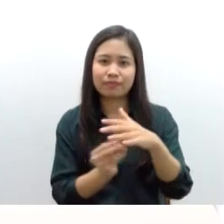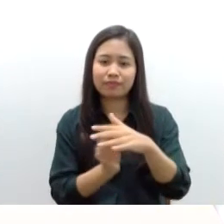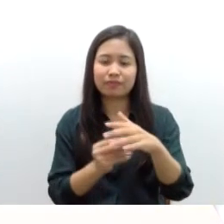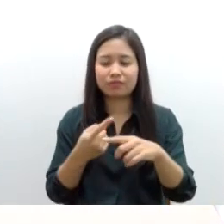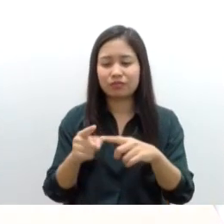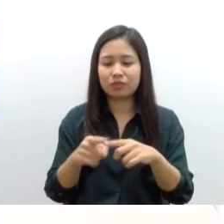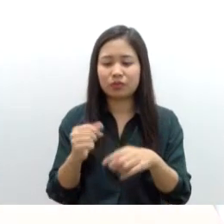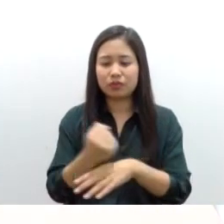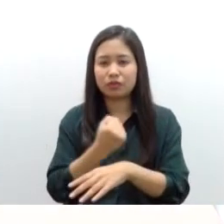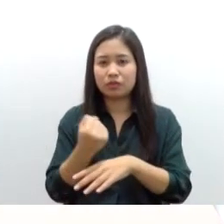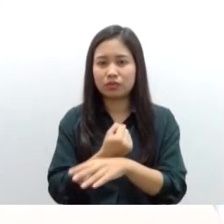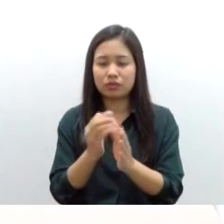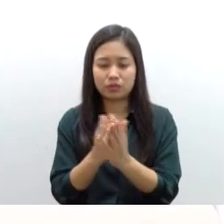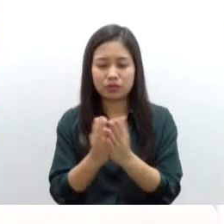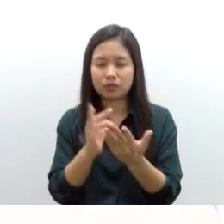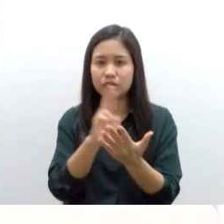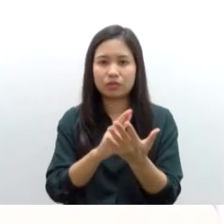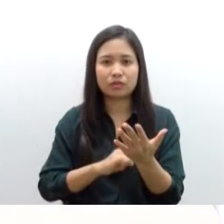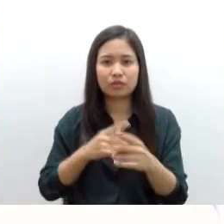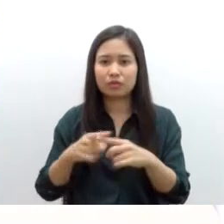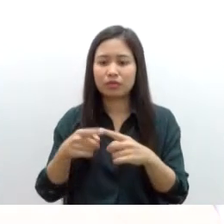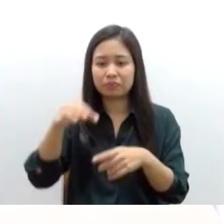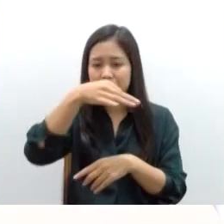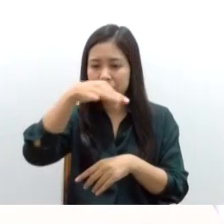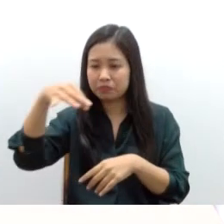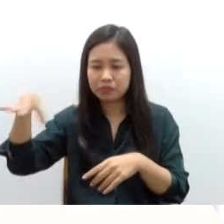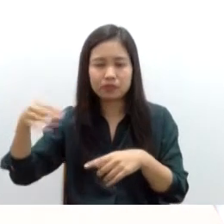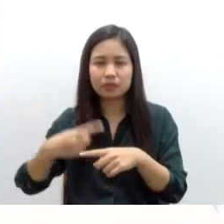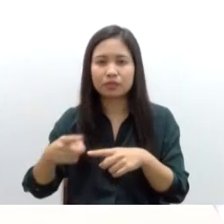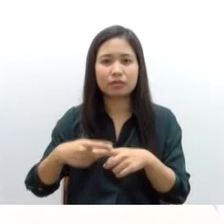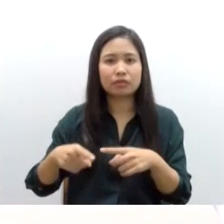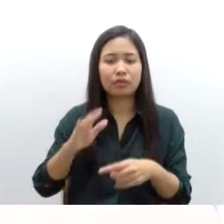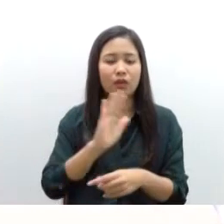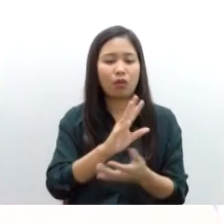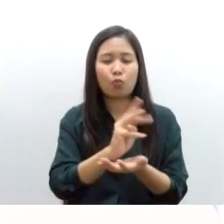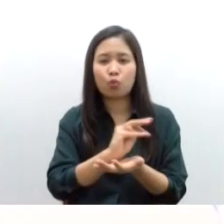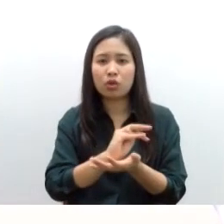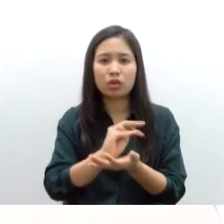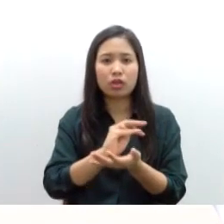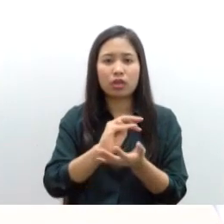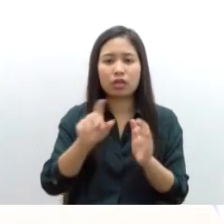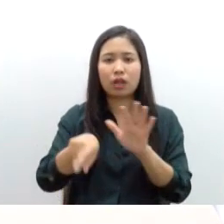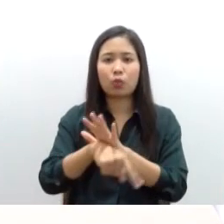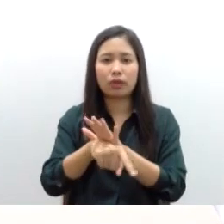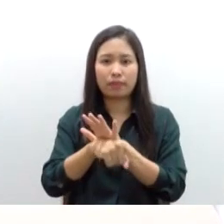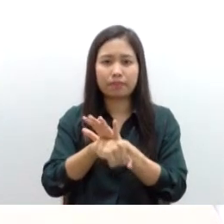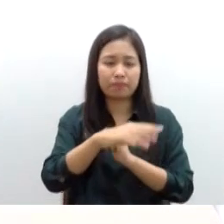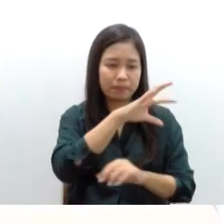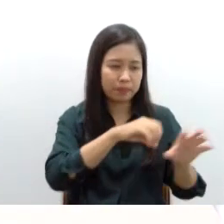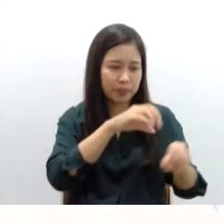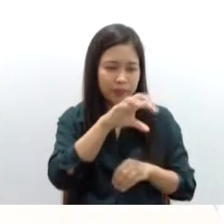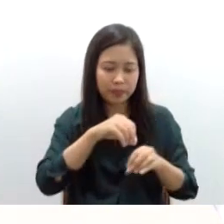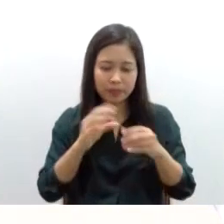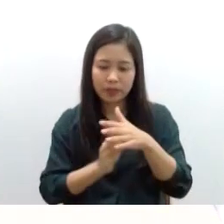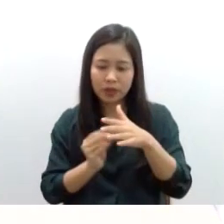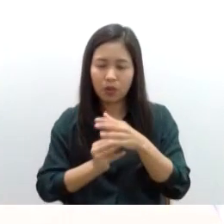ษะใบงานและใบความรู้ของมูลนิธิการศึกษาทางไกลผ่านดาวเทียมในพระบรมราชูปถัม